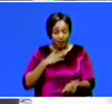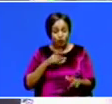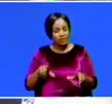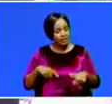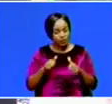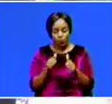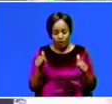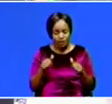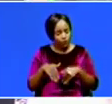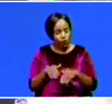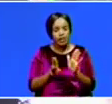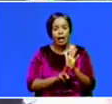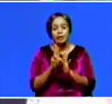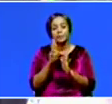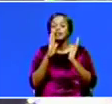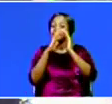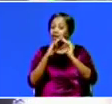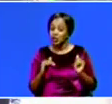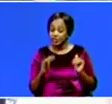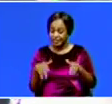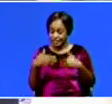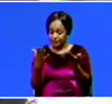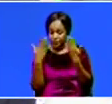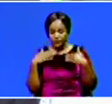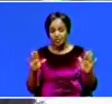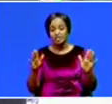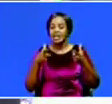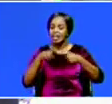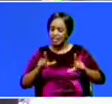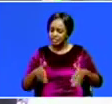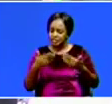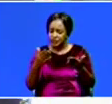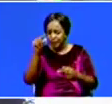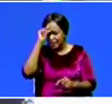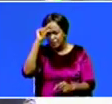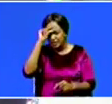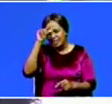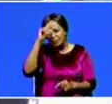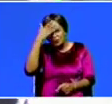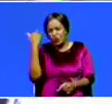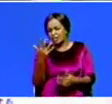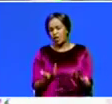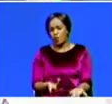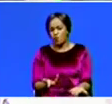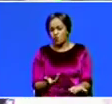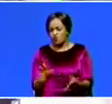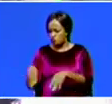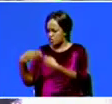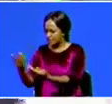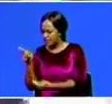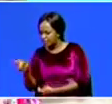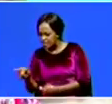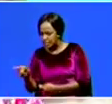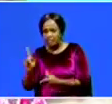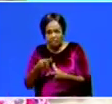nyumba ambazo amepatiwa, kiwanja ambacho amepatiwa na government, kwani government inasahau imepatia mtu hii na mkono hii